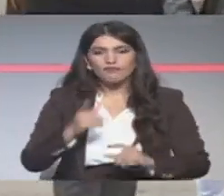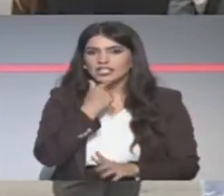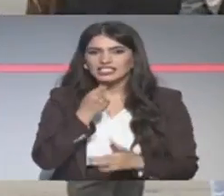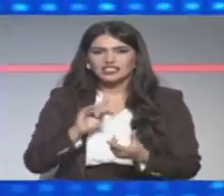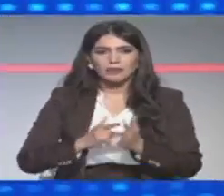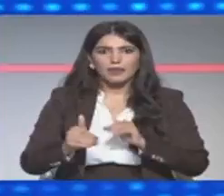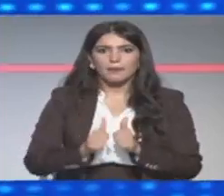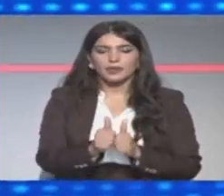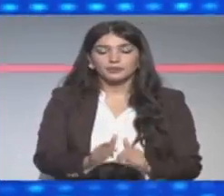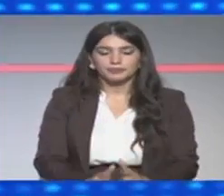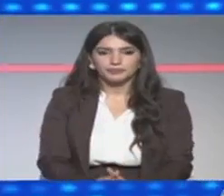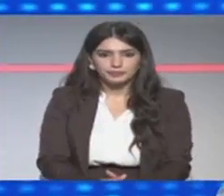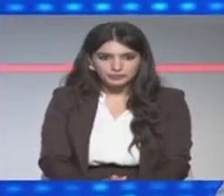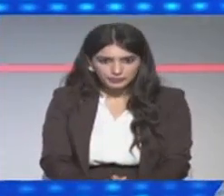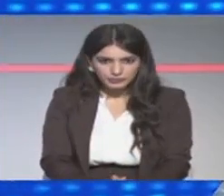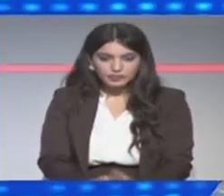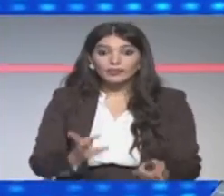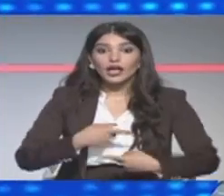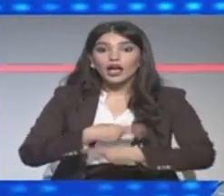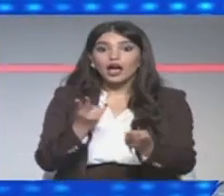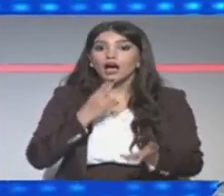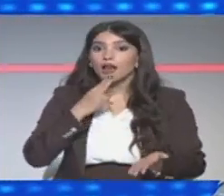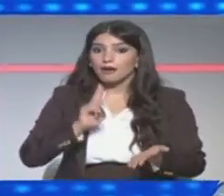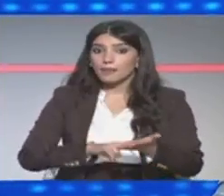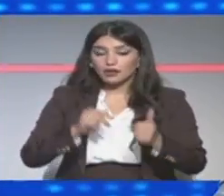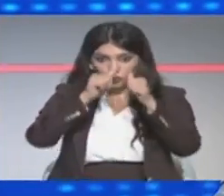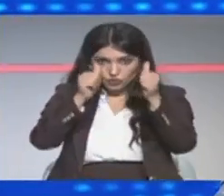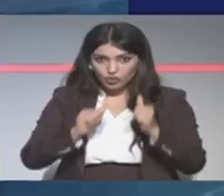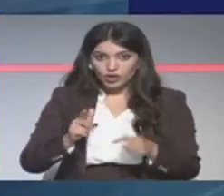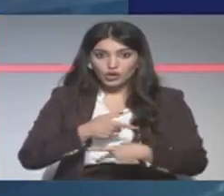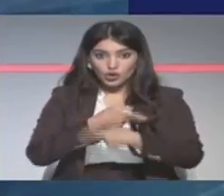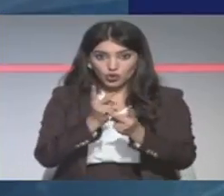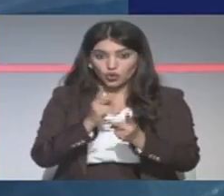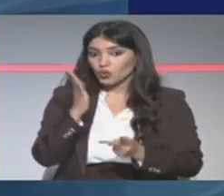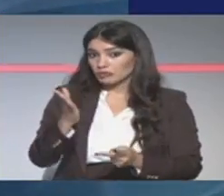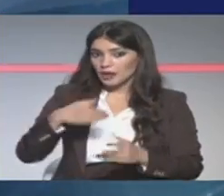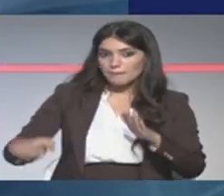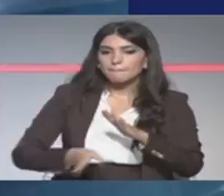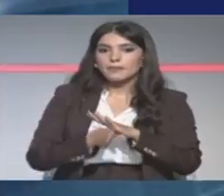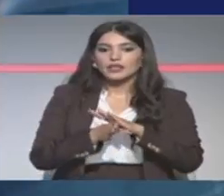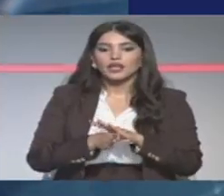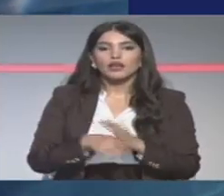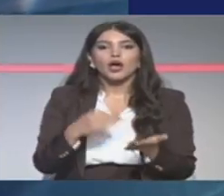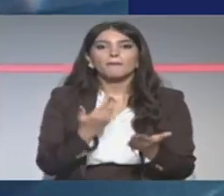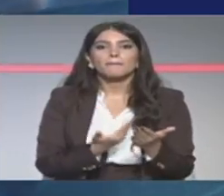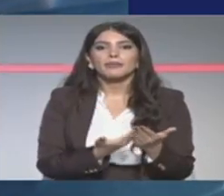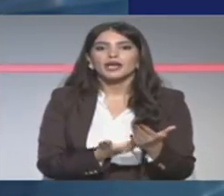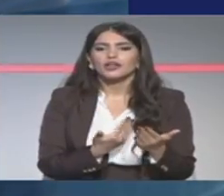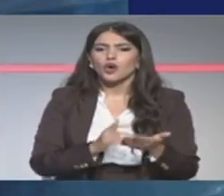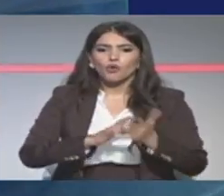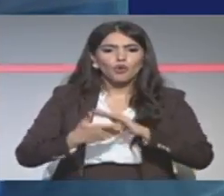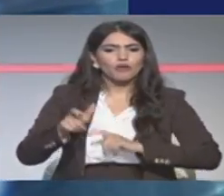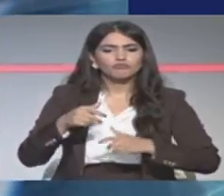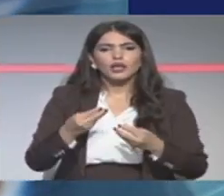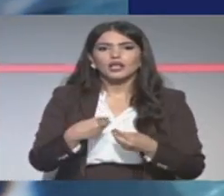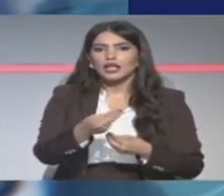بعد. أعلن البريد التونسي في بلاغ له اليوم أنه سيتم الانطلاق في صرف جرايات كافة